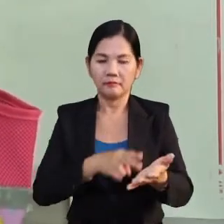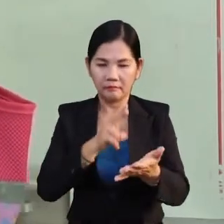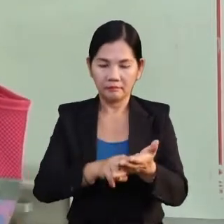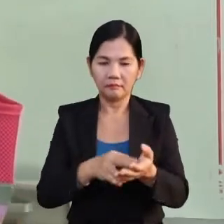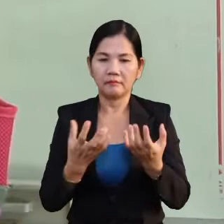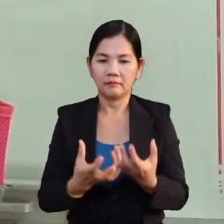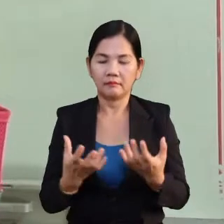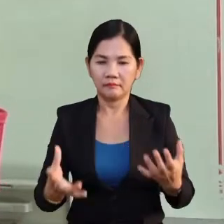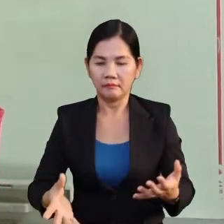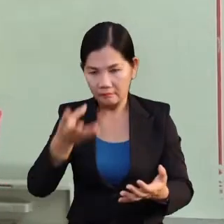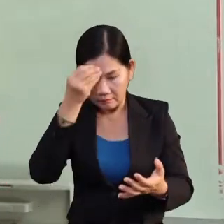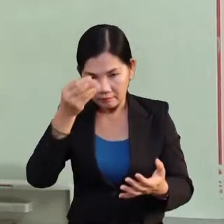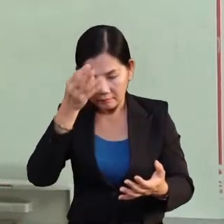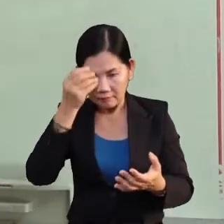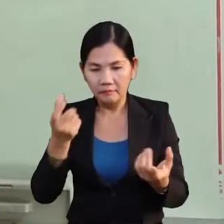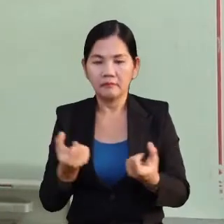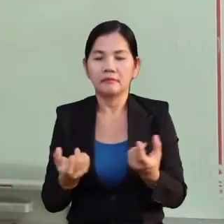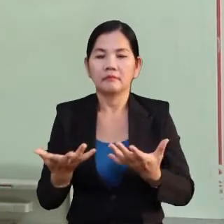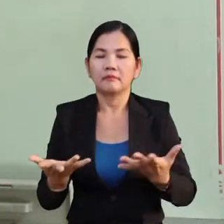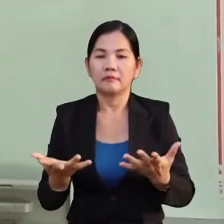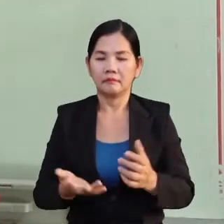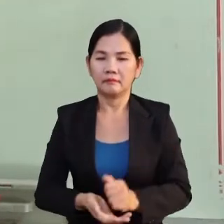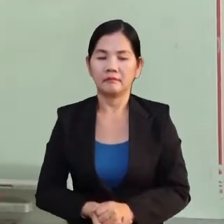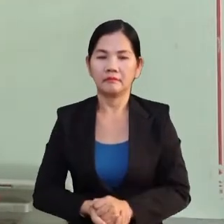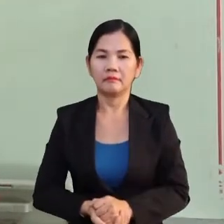ម្ភារៈសិក្សាដូចម្ដេចដែរ